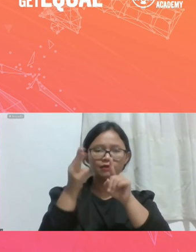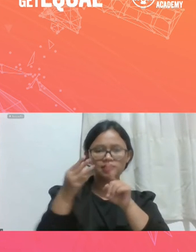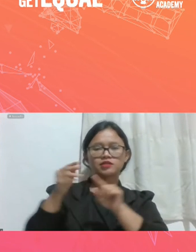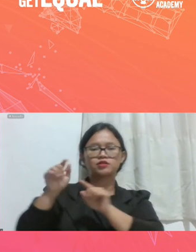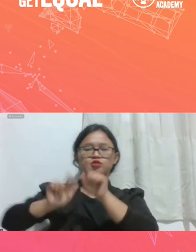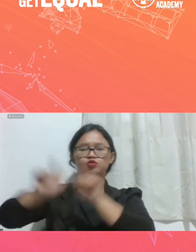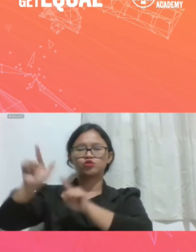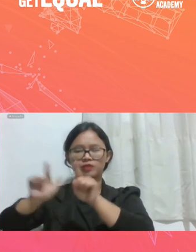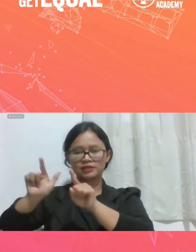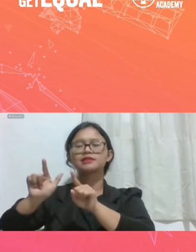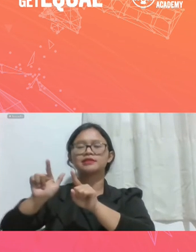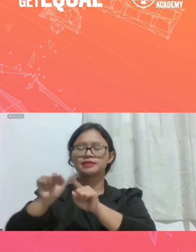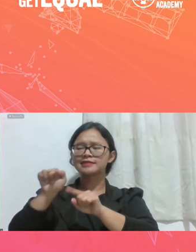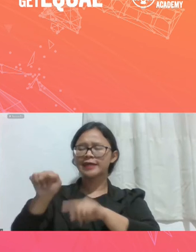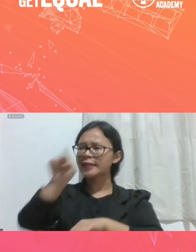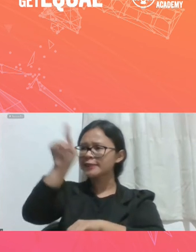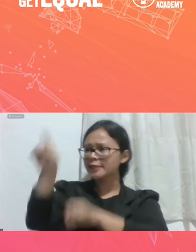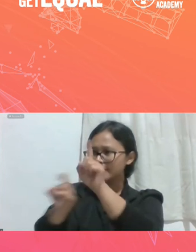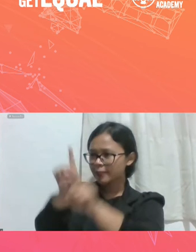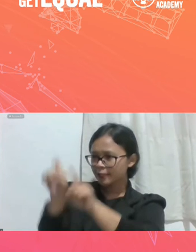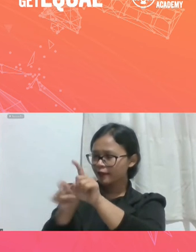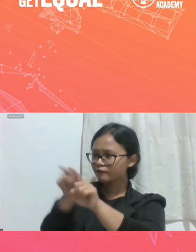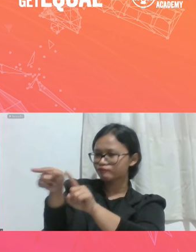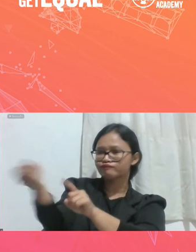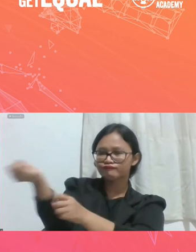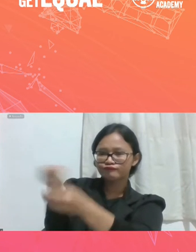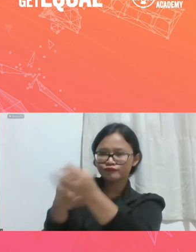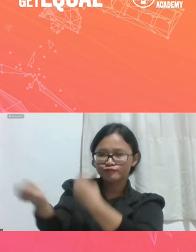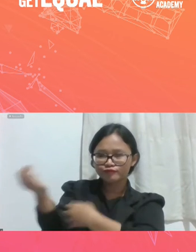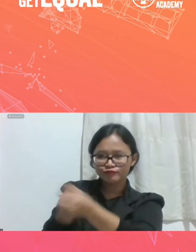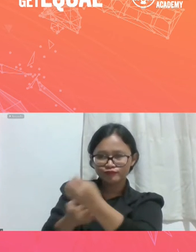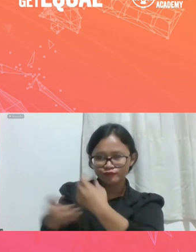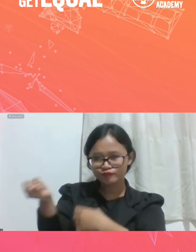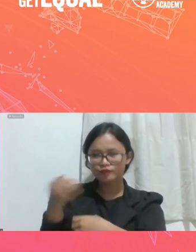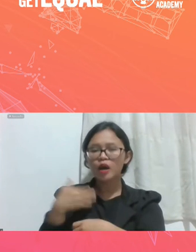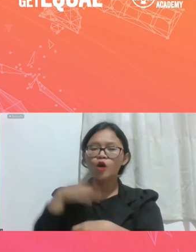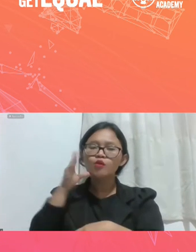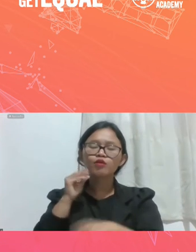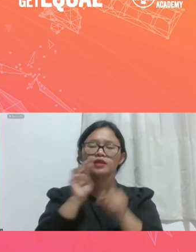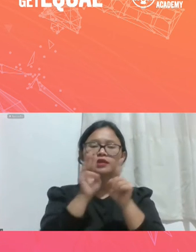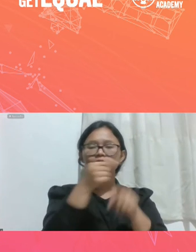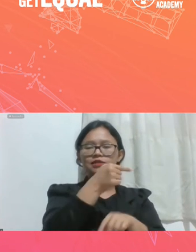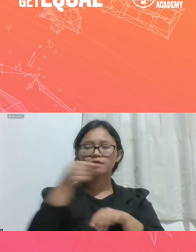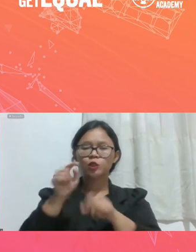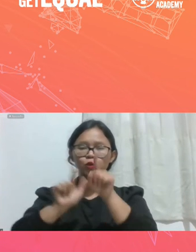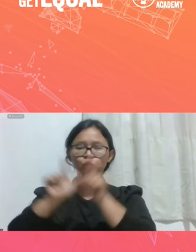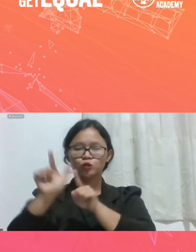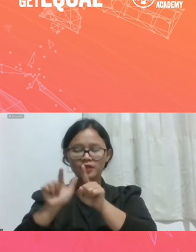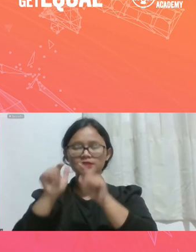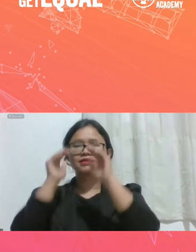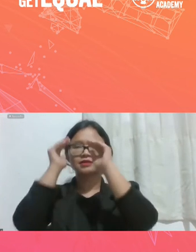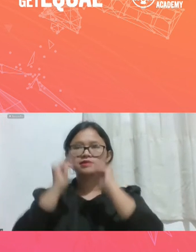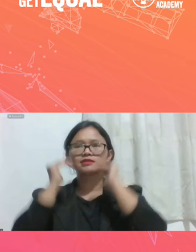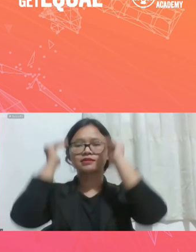17 tahun. Ketika kami bertanya, responden kami adalah 13 sampai 17 dan usia 18 sampai